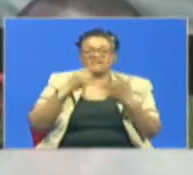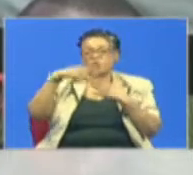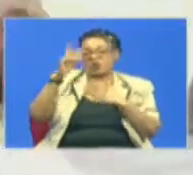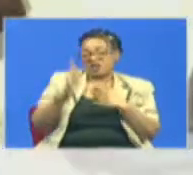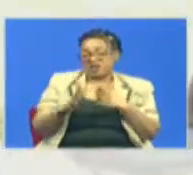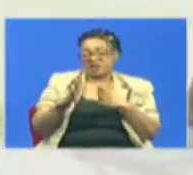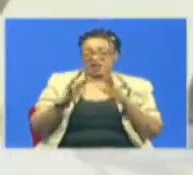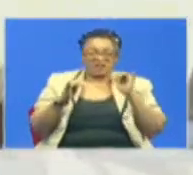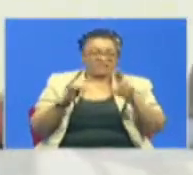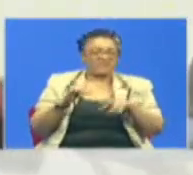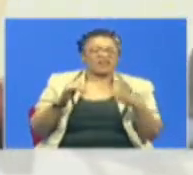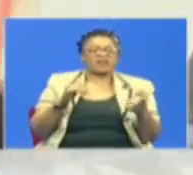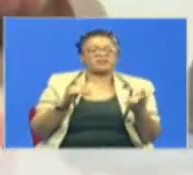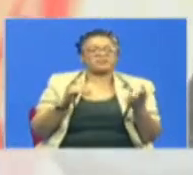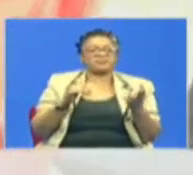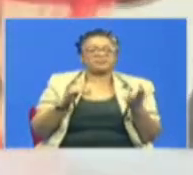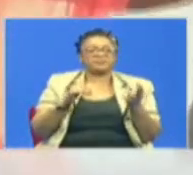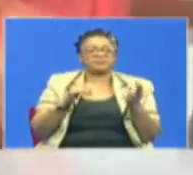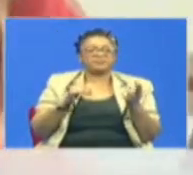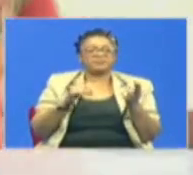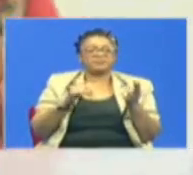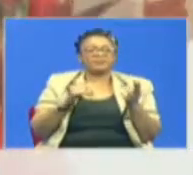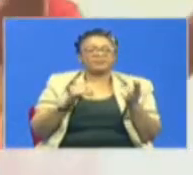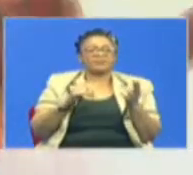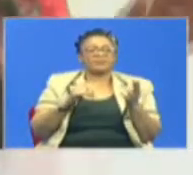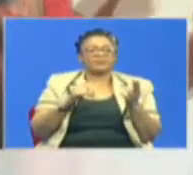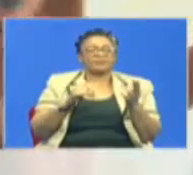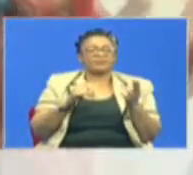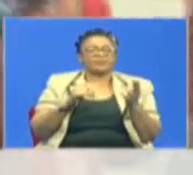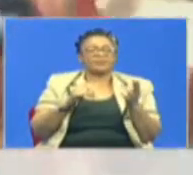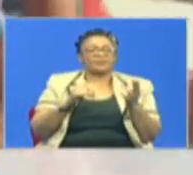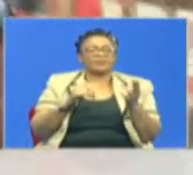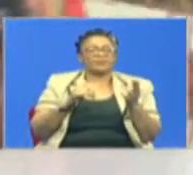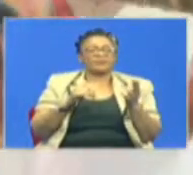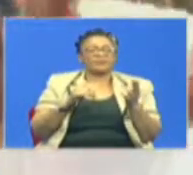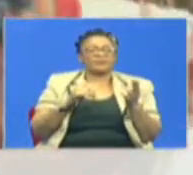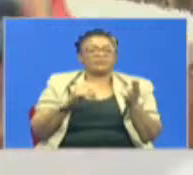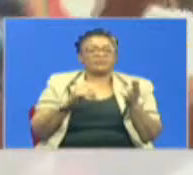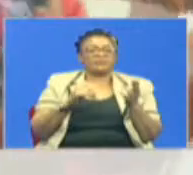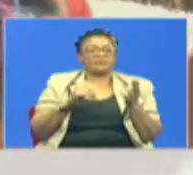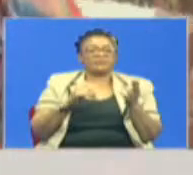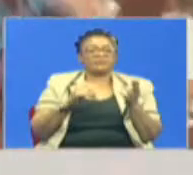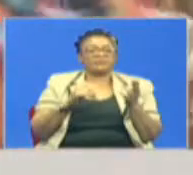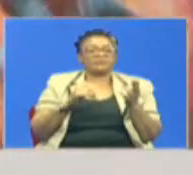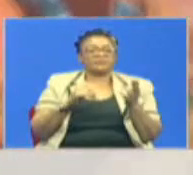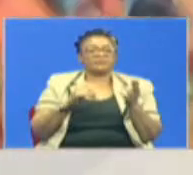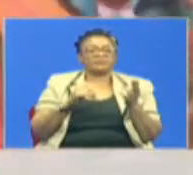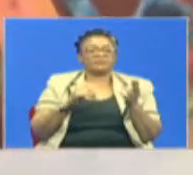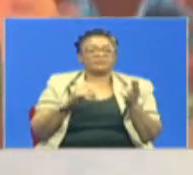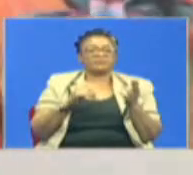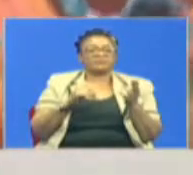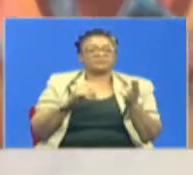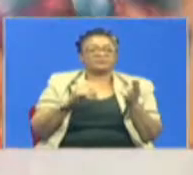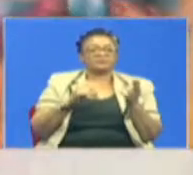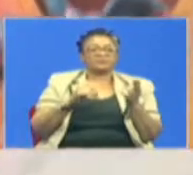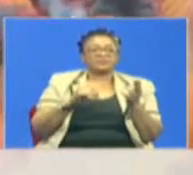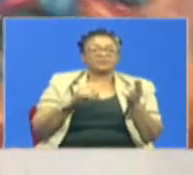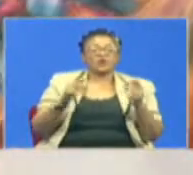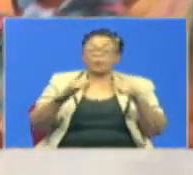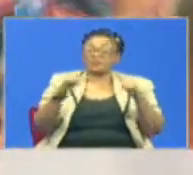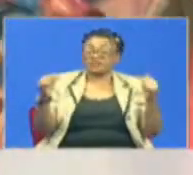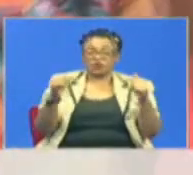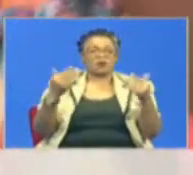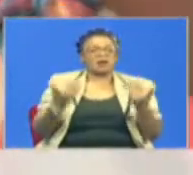ameshindwa. What we cannot do, it is come here to be intimidated by people say that we are from Jubilee. Upande wa upinzani kwa